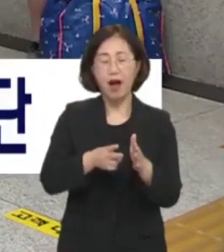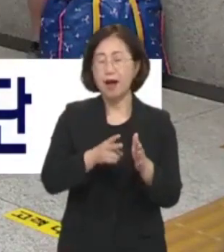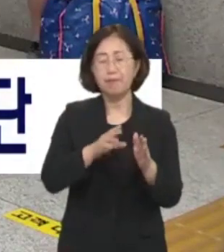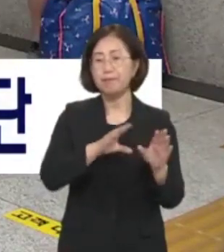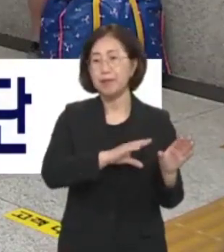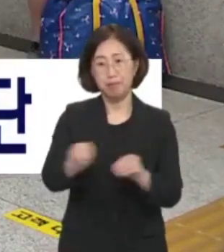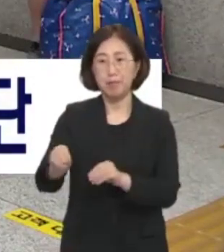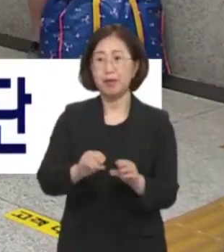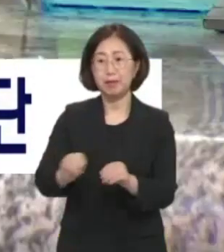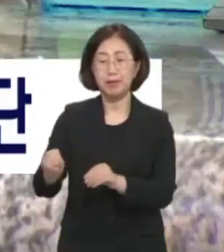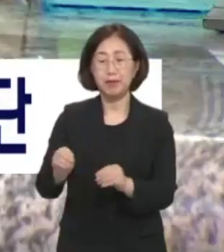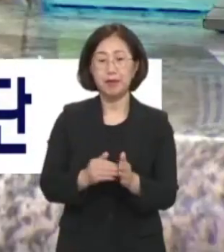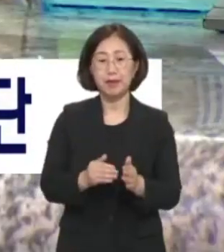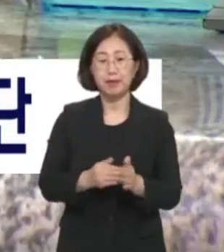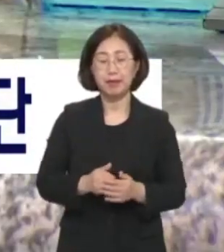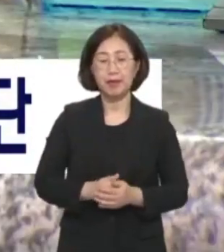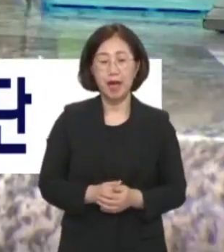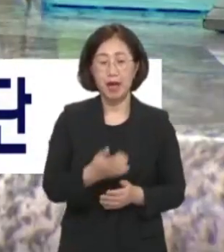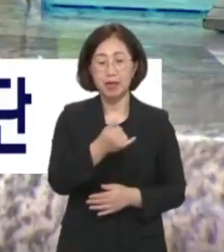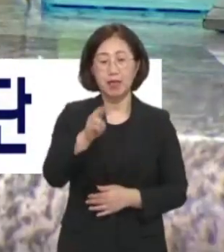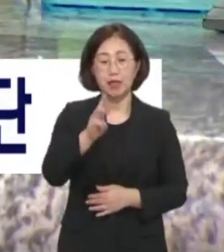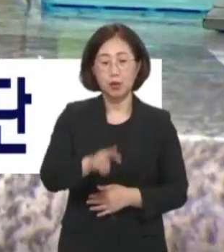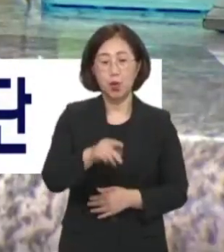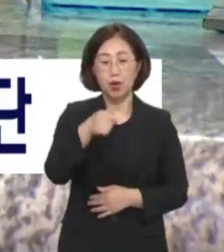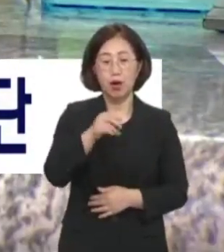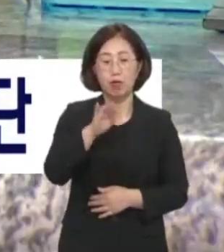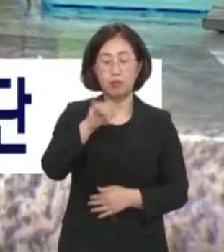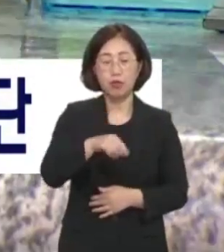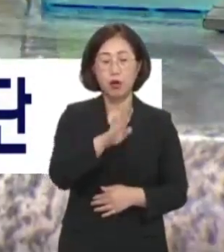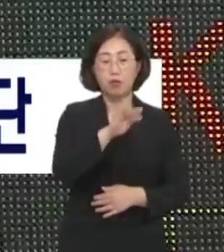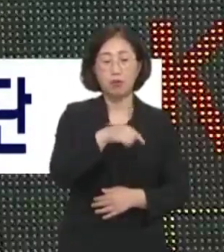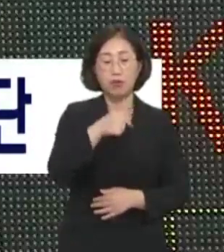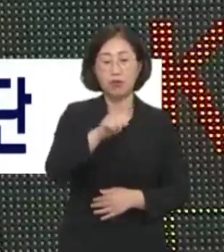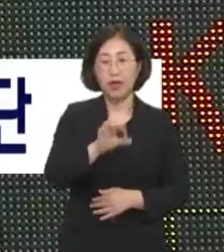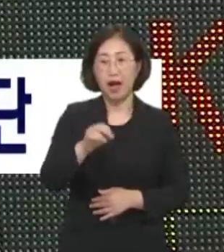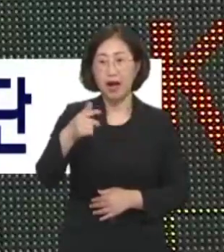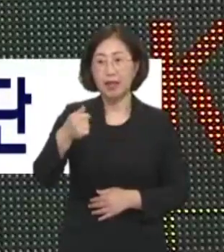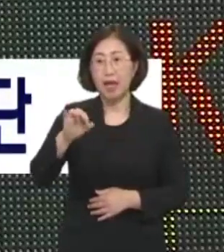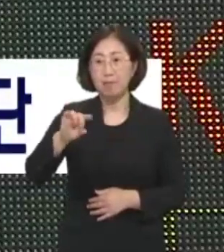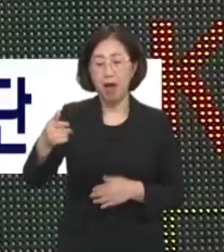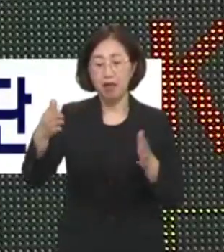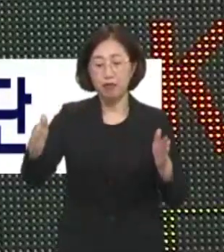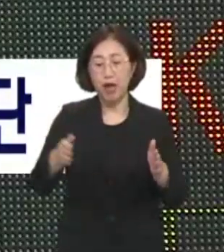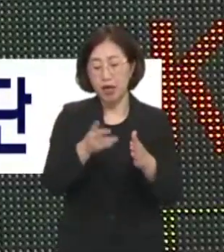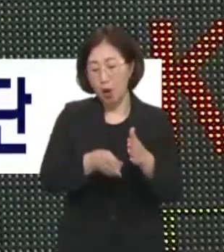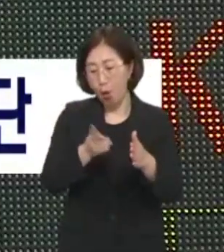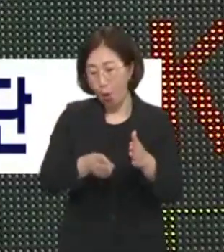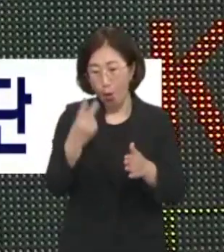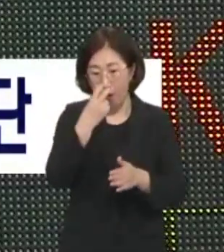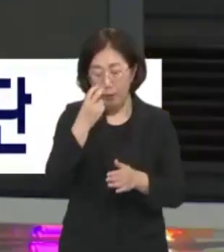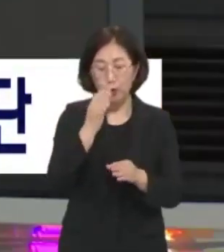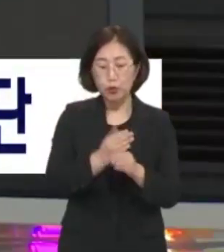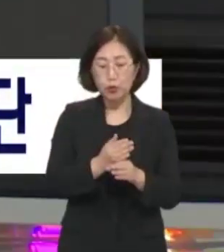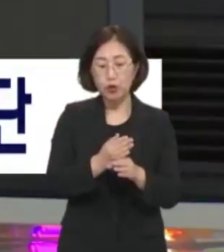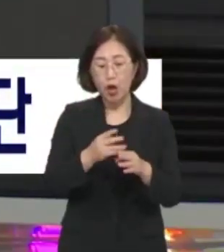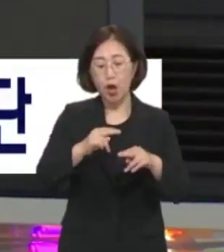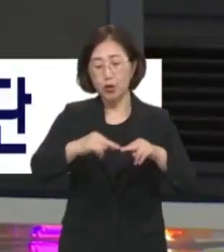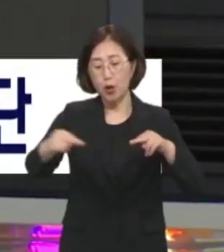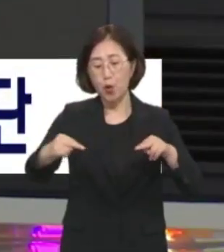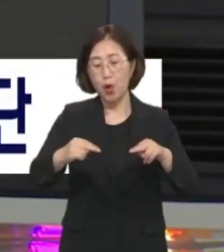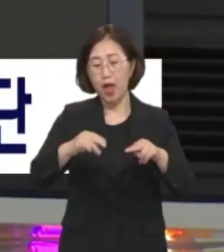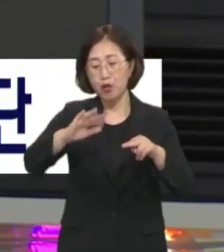중단됐습니다. 코레일은 세종시에 있는 경부선 부강 내판 구간을 점검하던 도중 선로변에서 일부 유실을